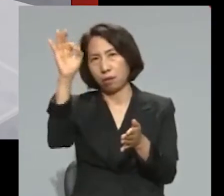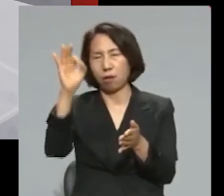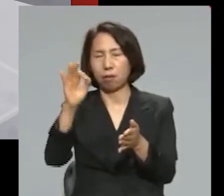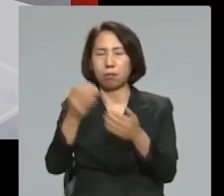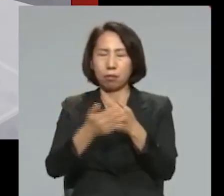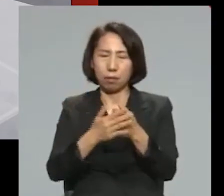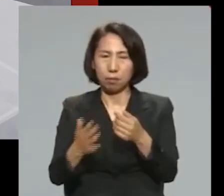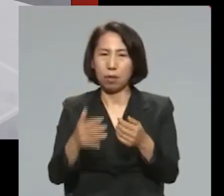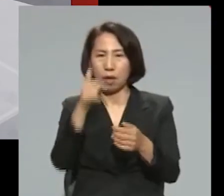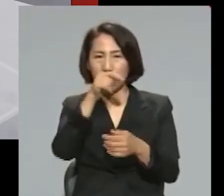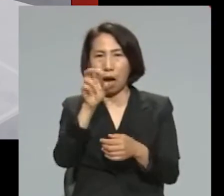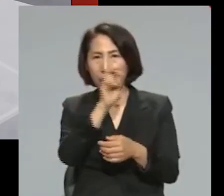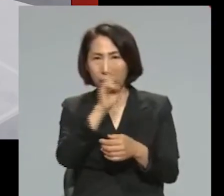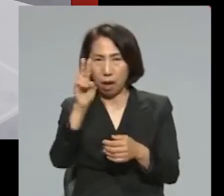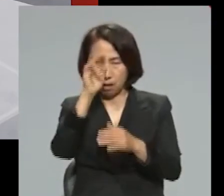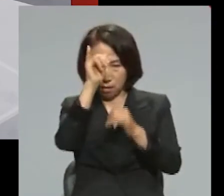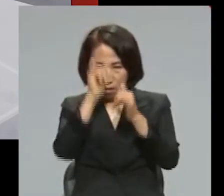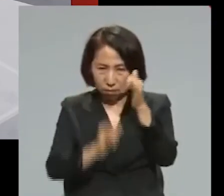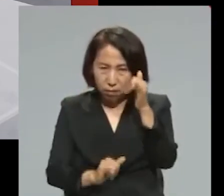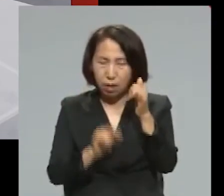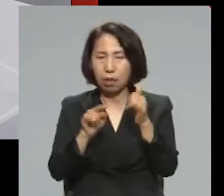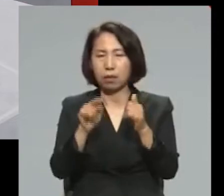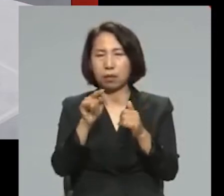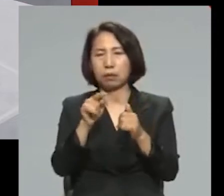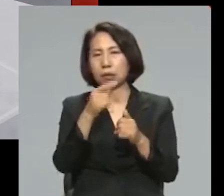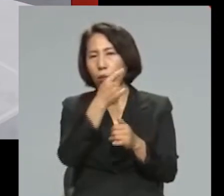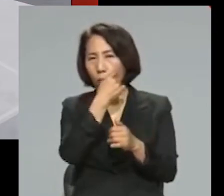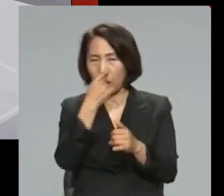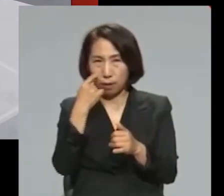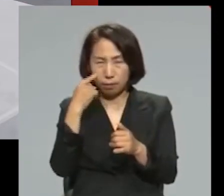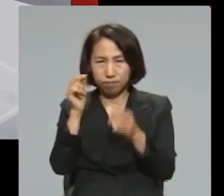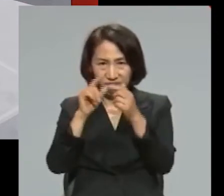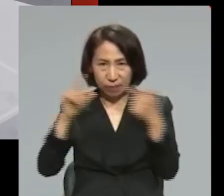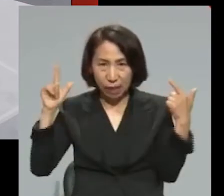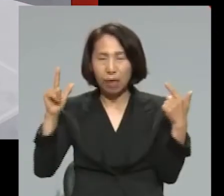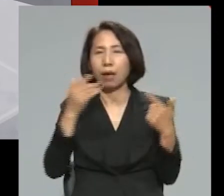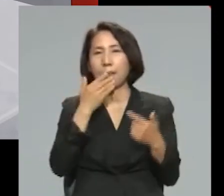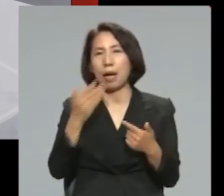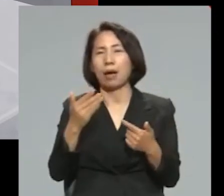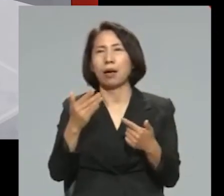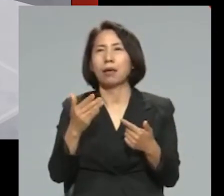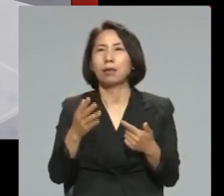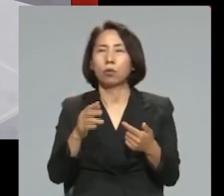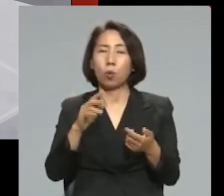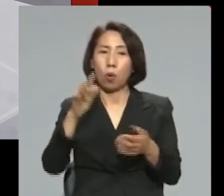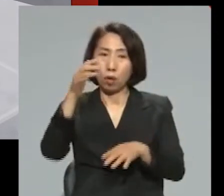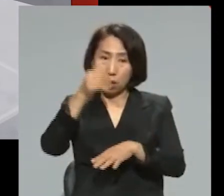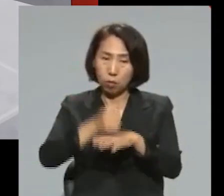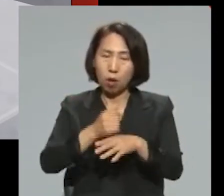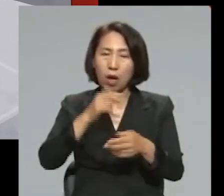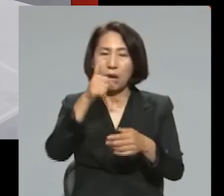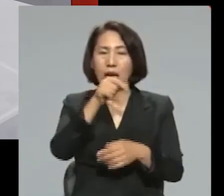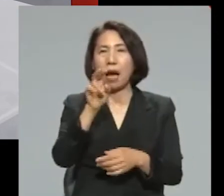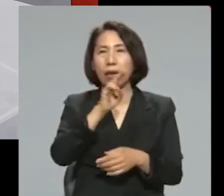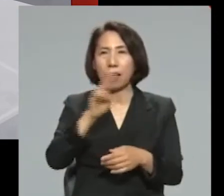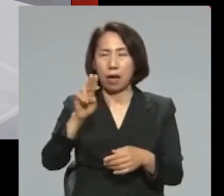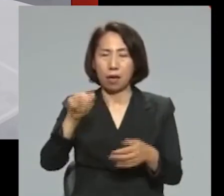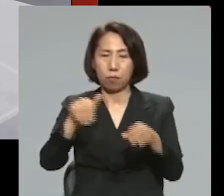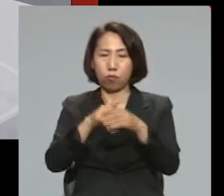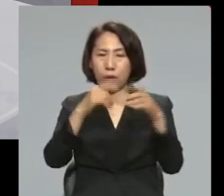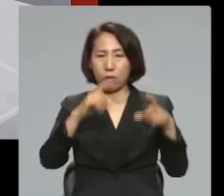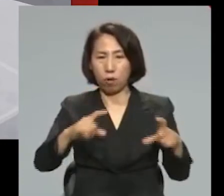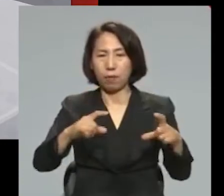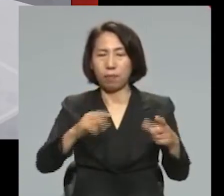인지도는 높아질 것으로 생각됩니다. 더불어서 가야문화권 협의체를 통해서 진행 중인